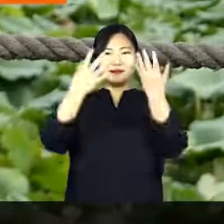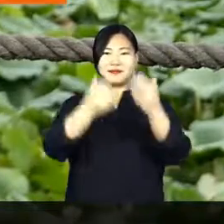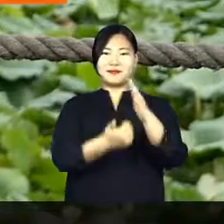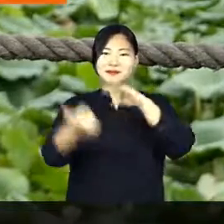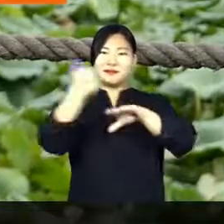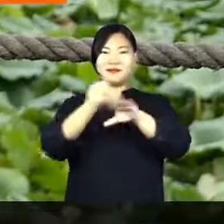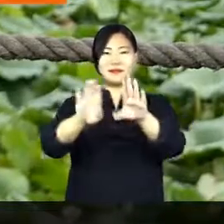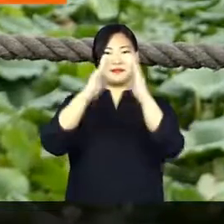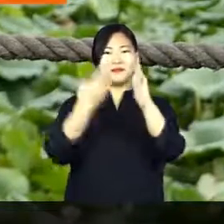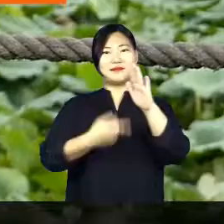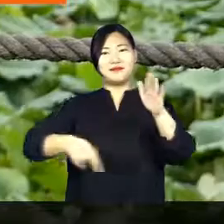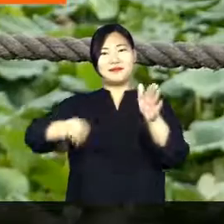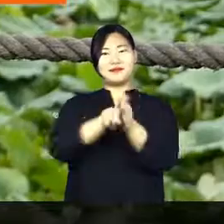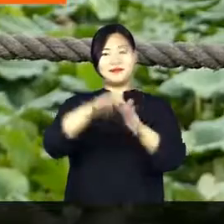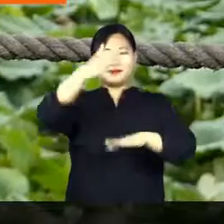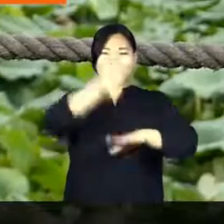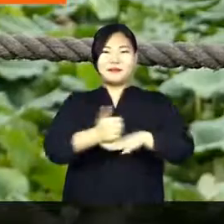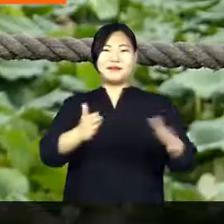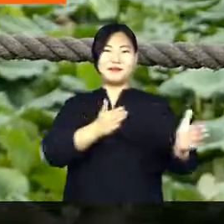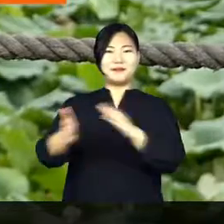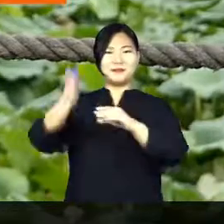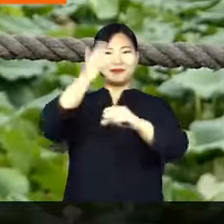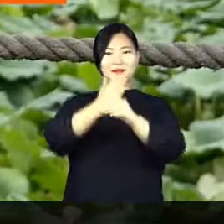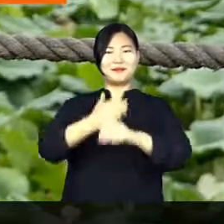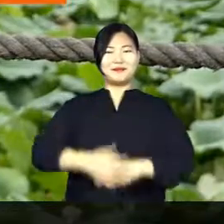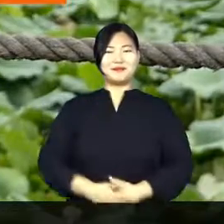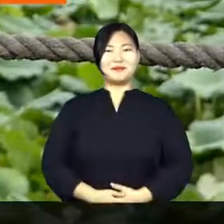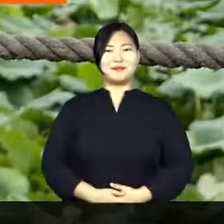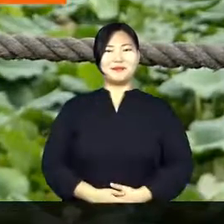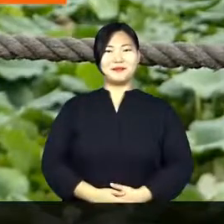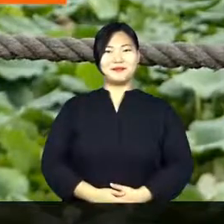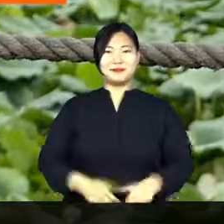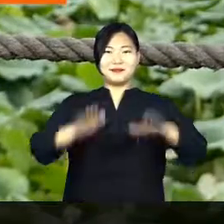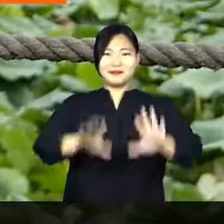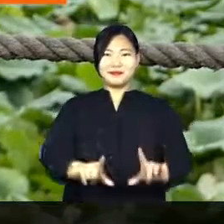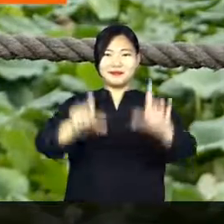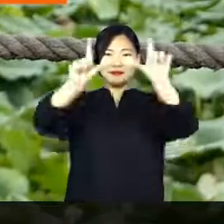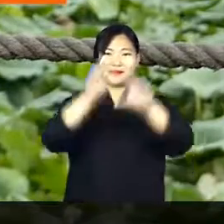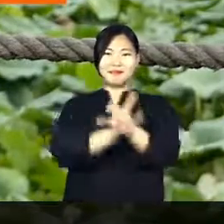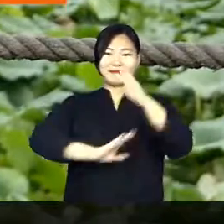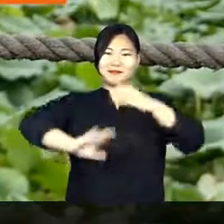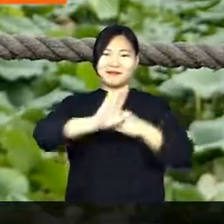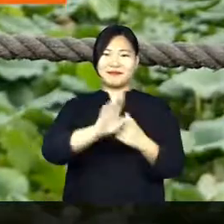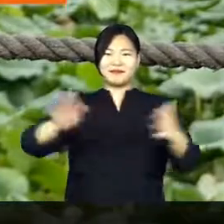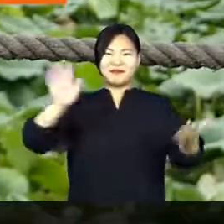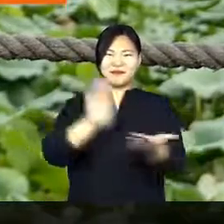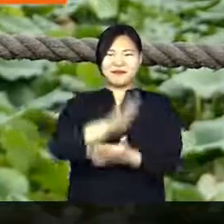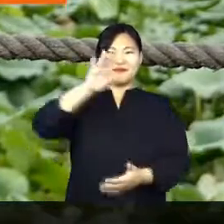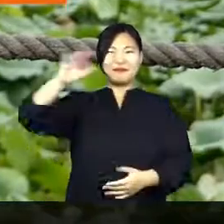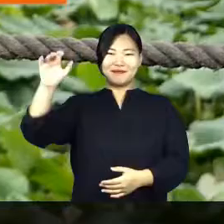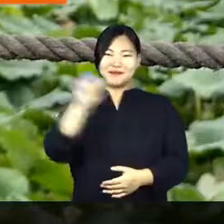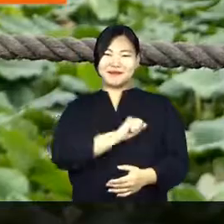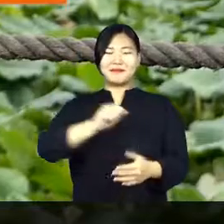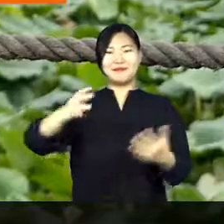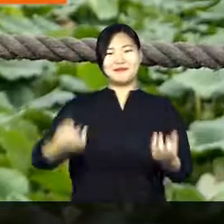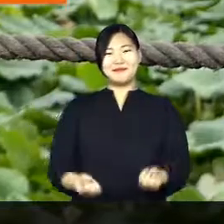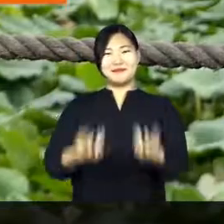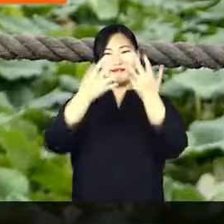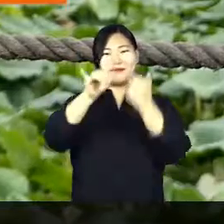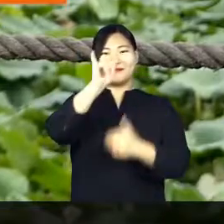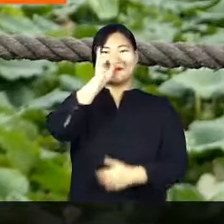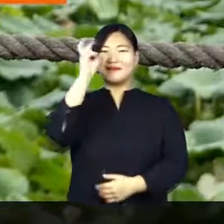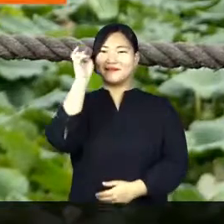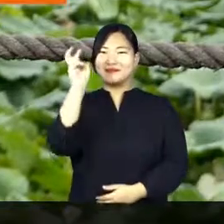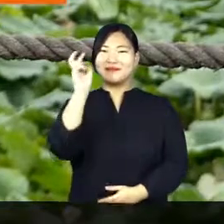천안시가 축제 성공적인 개최를 위해 막바지 준비에 박차를 가하고 있습니다. 올해는 더욱 흥과 열정